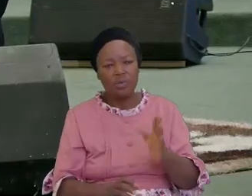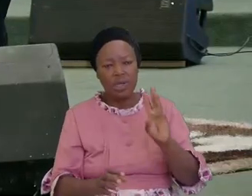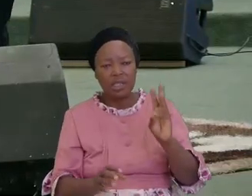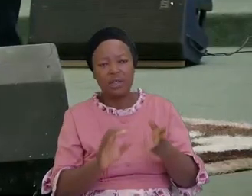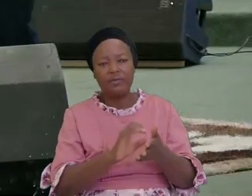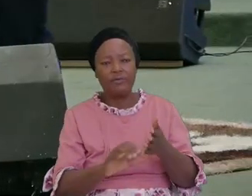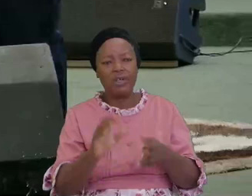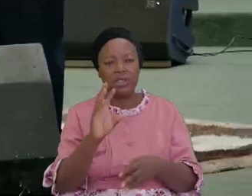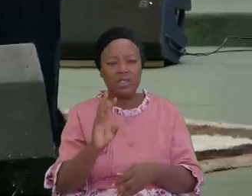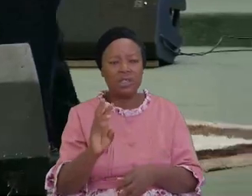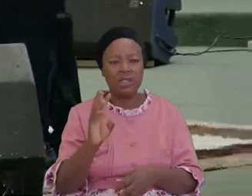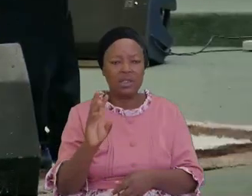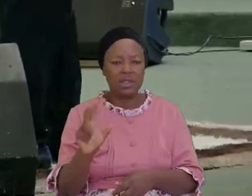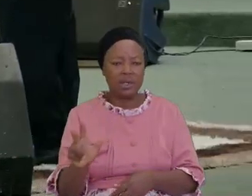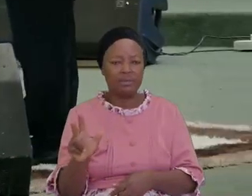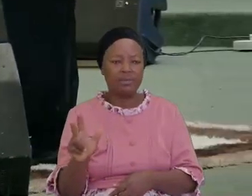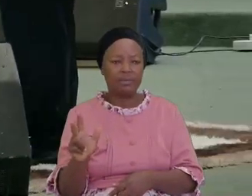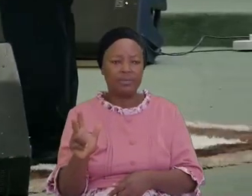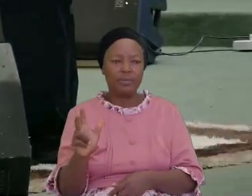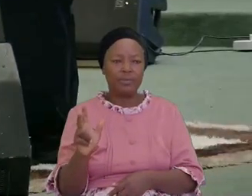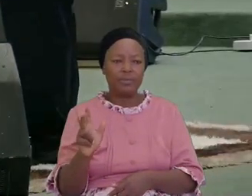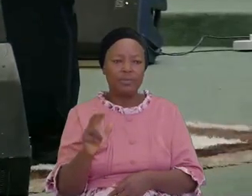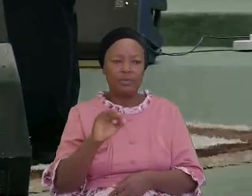En Jean 6, verset 63,